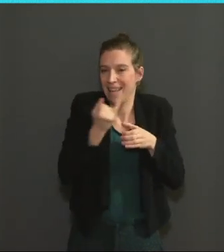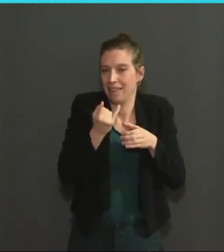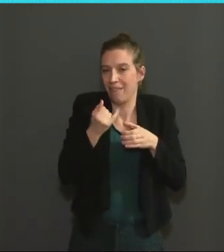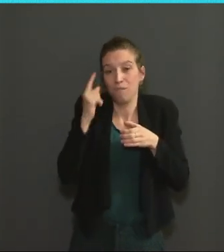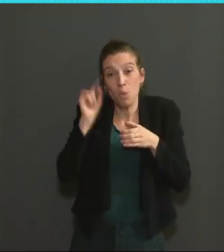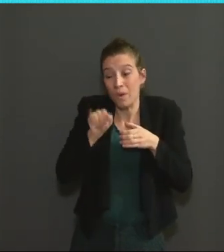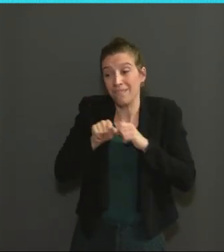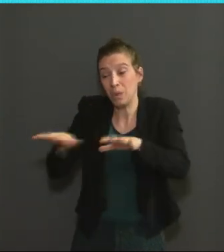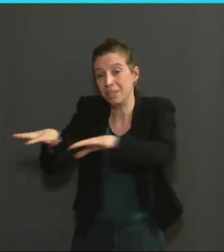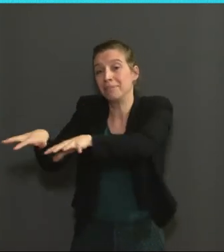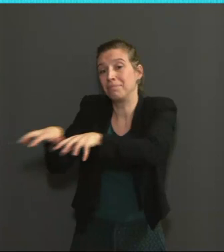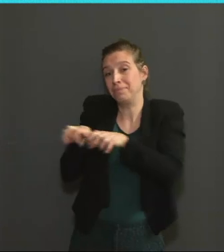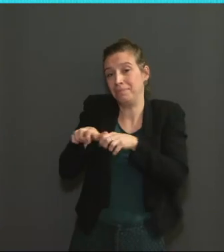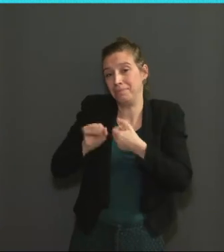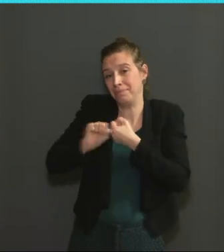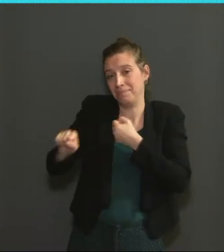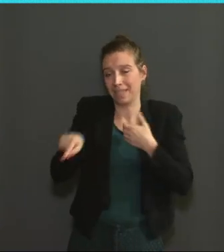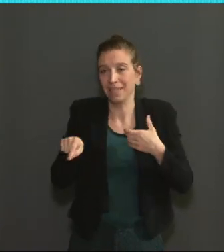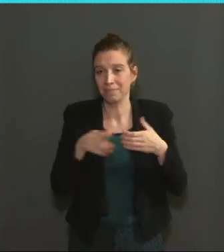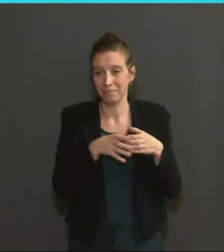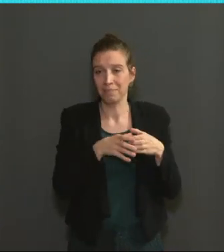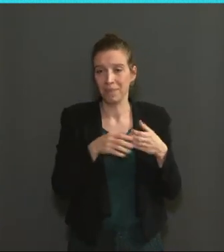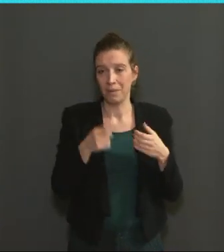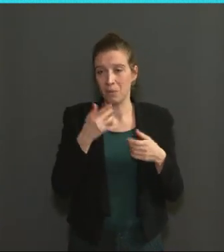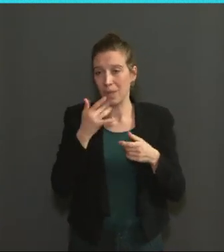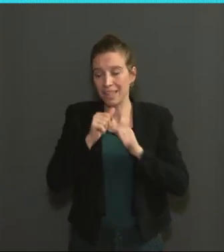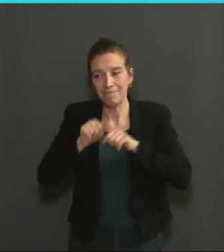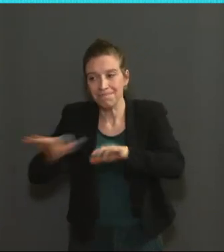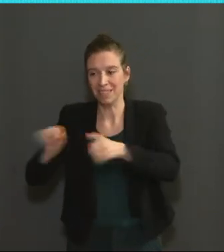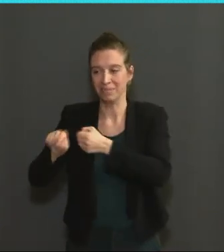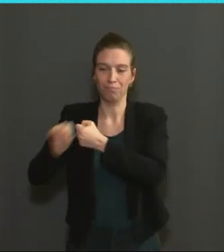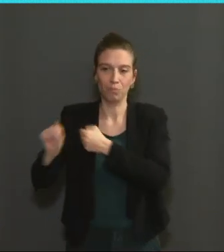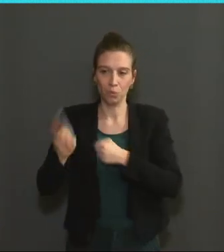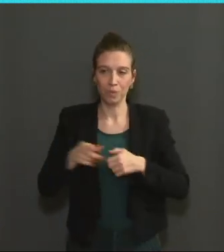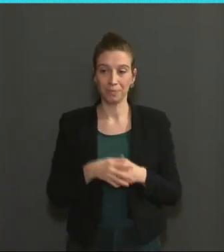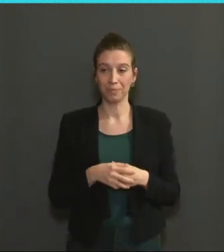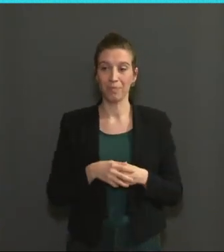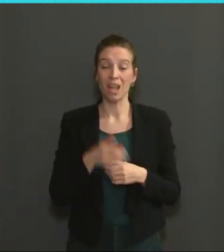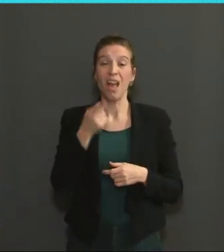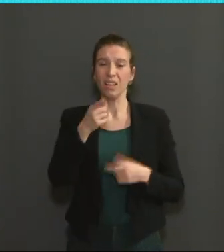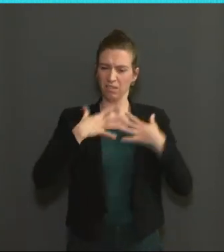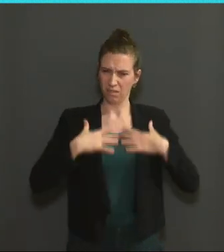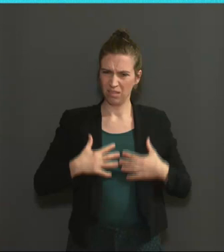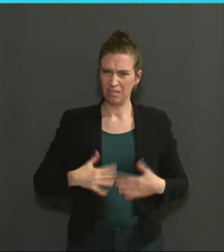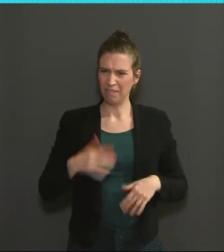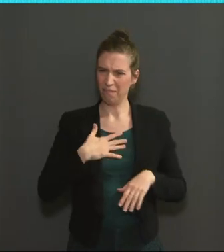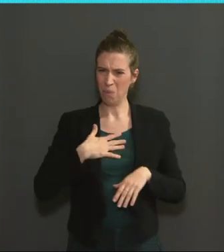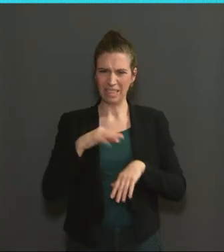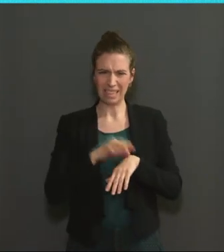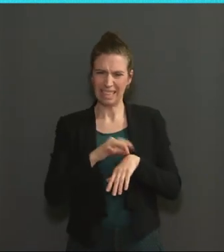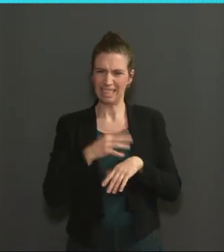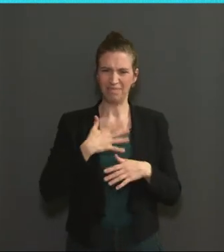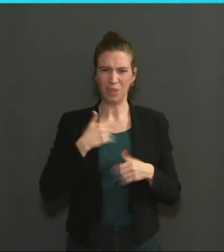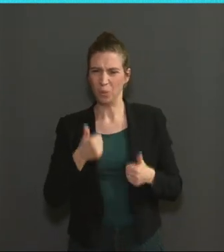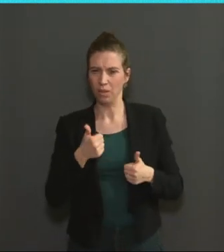ditus huisarts zo vlug mogelijk bij het begin van de symptomen en laat u testen